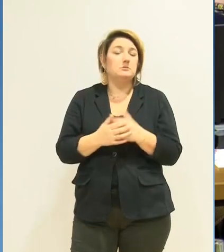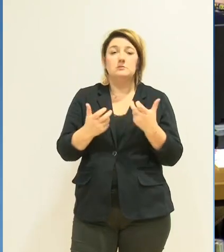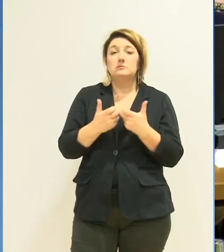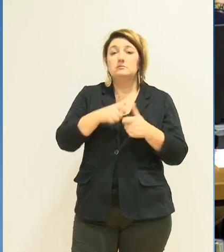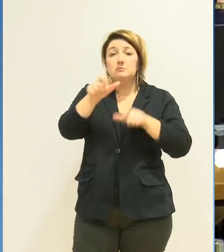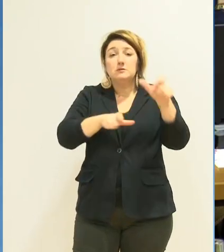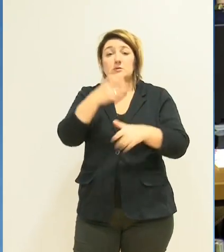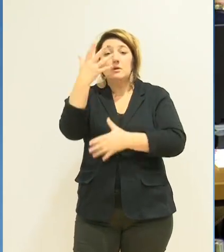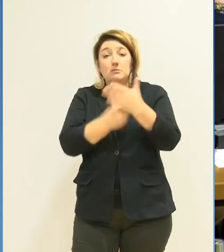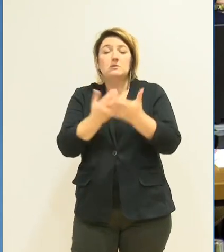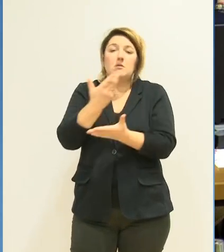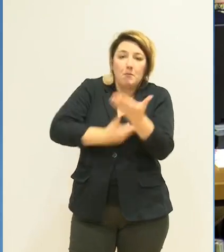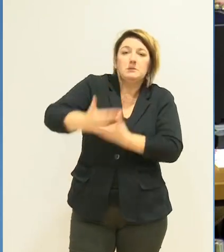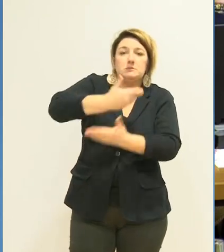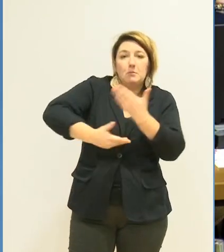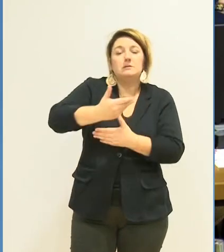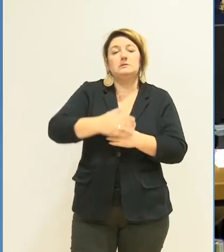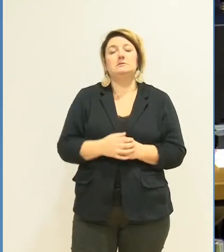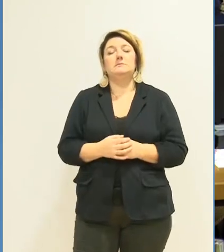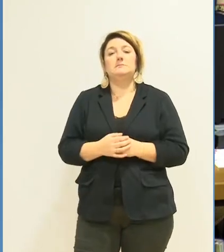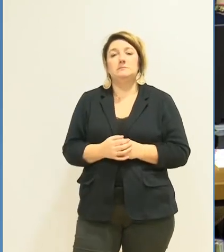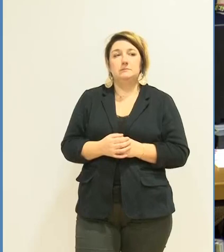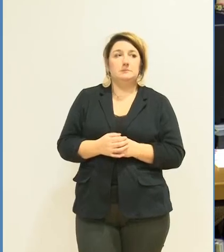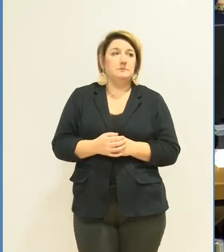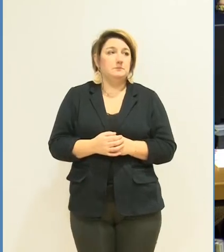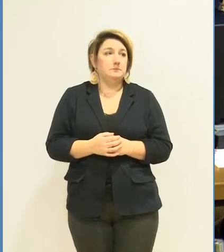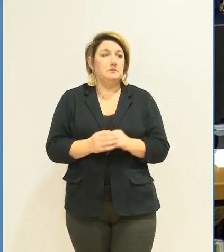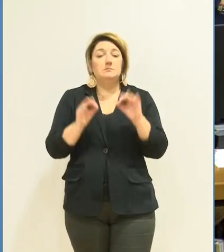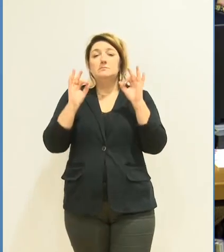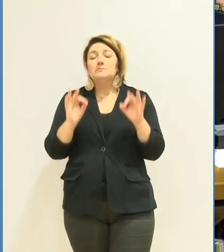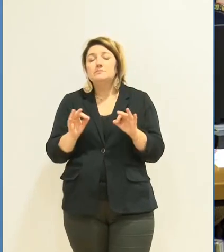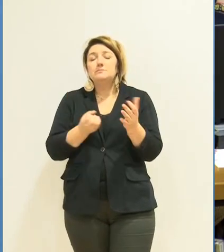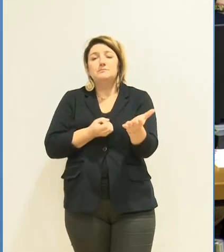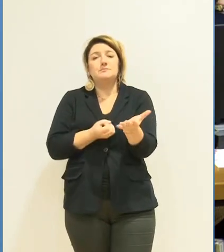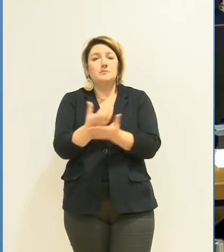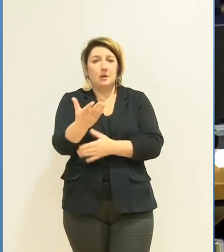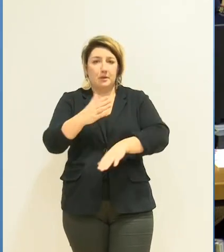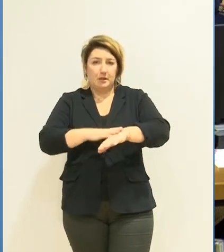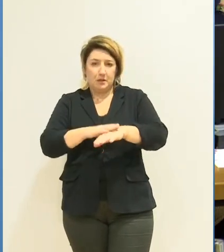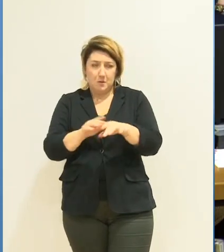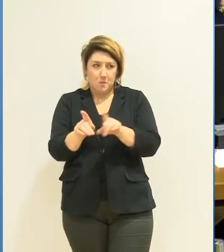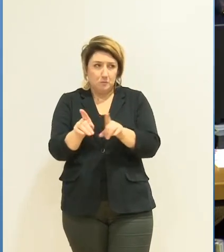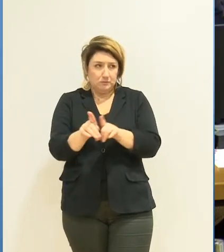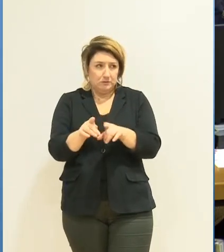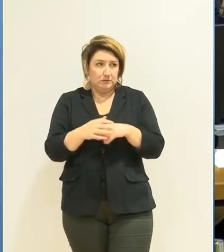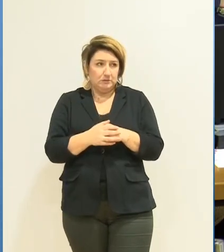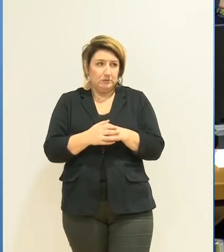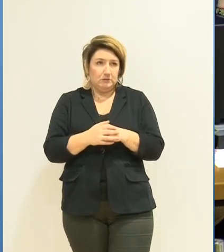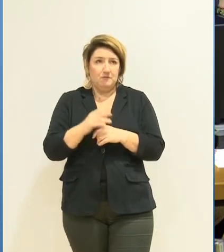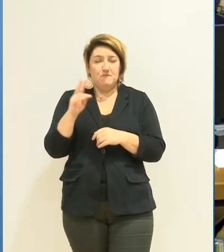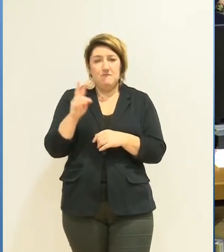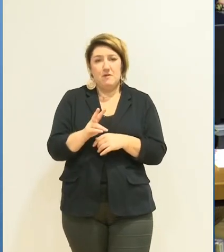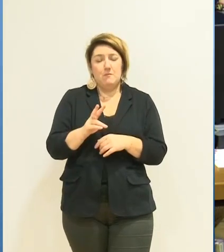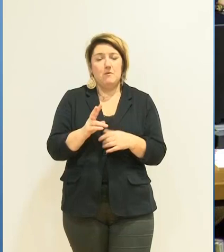du remplacement c'est juste rappeler que ce nous sommes vraiment attaché